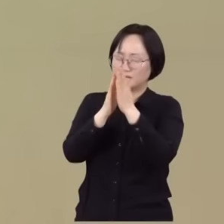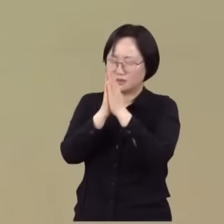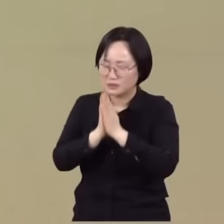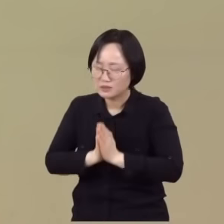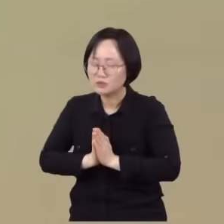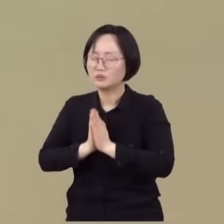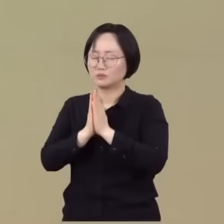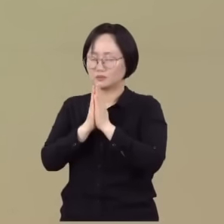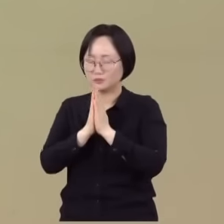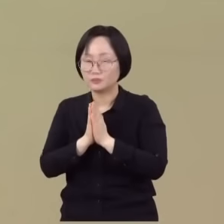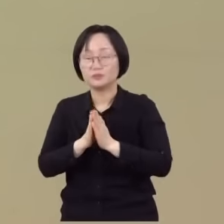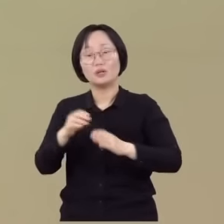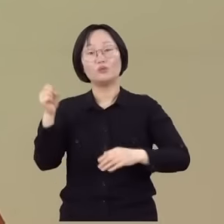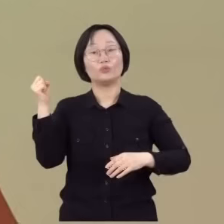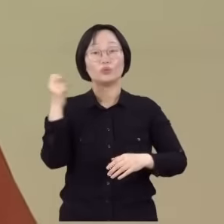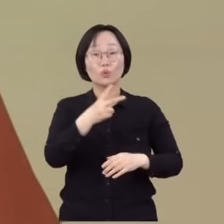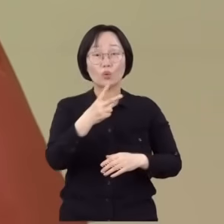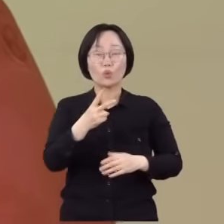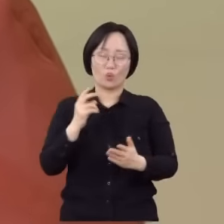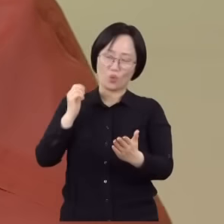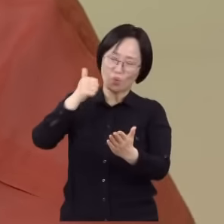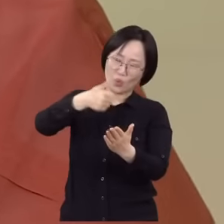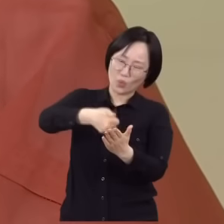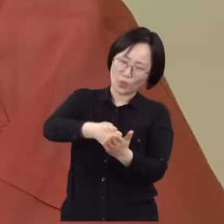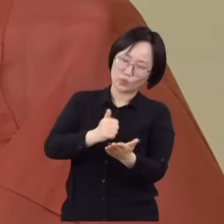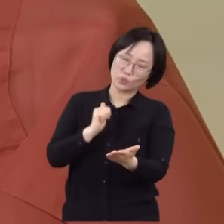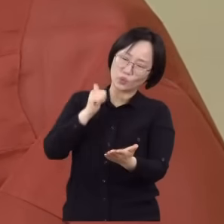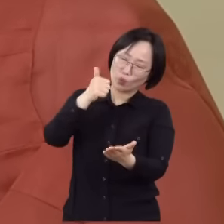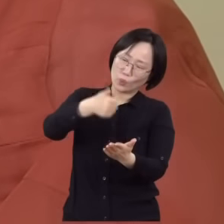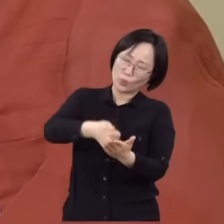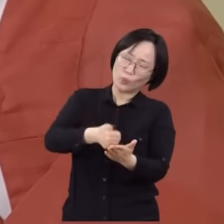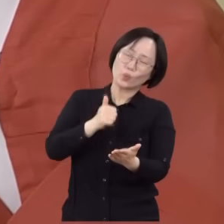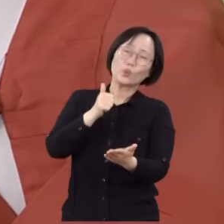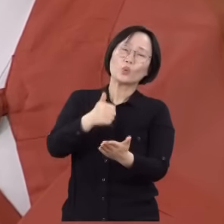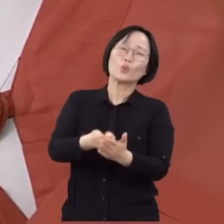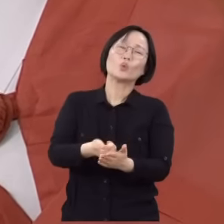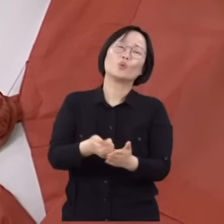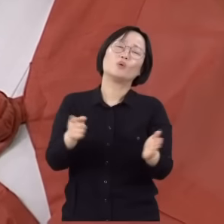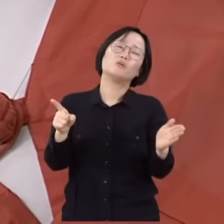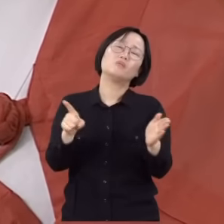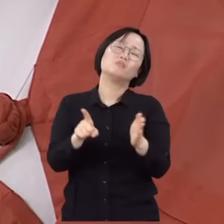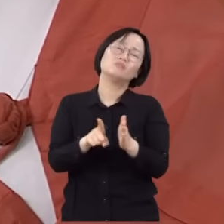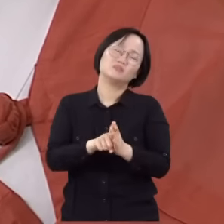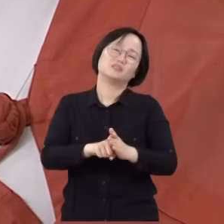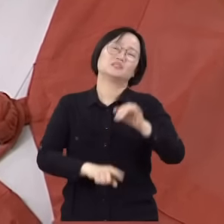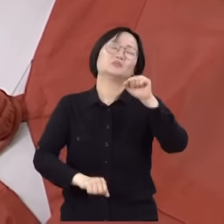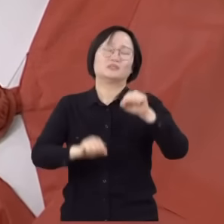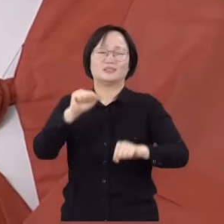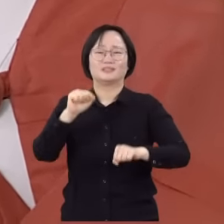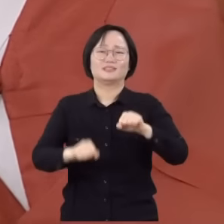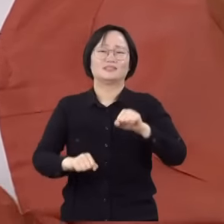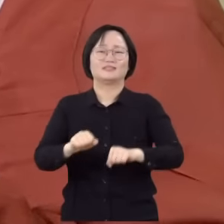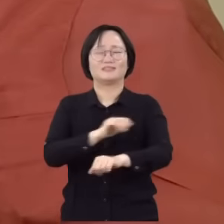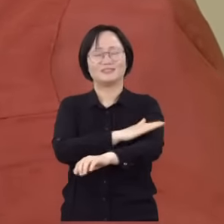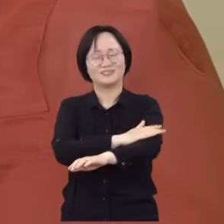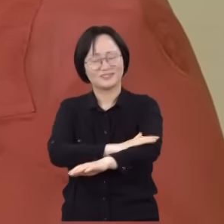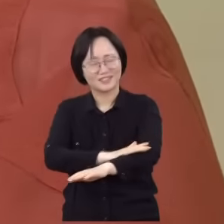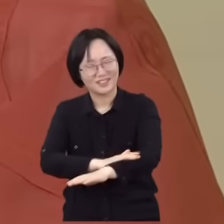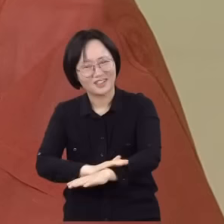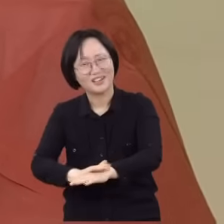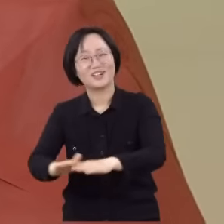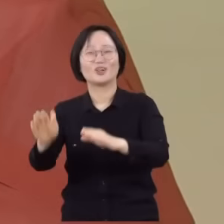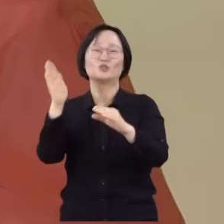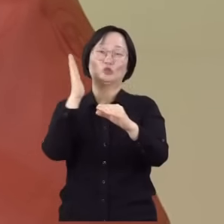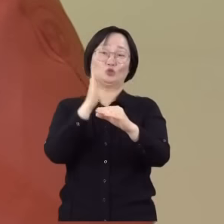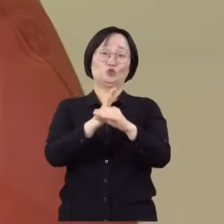투지를 하면서 지금도 신행 생활을 잘하고 계신다고 합니다 와